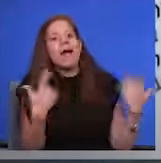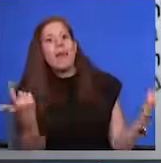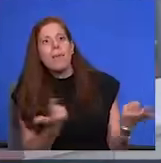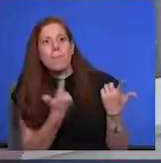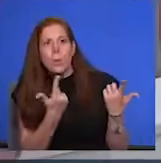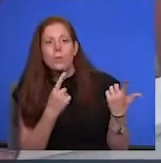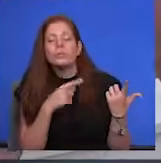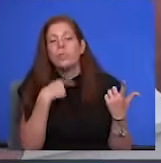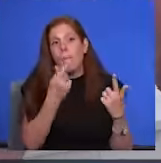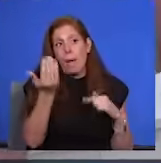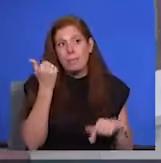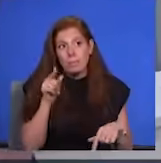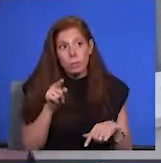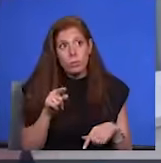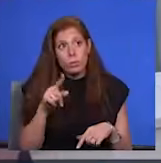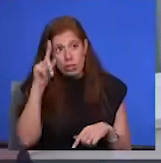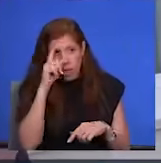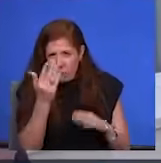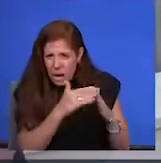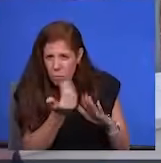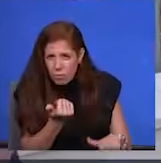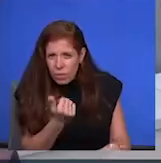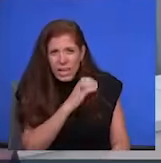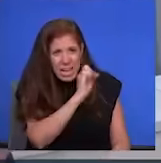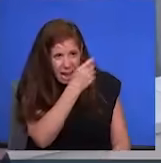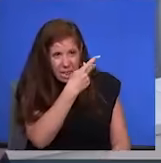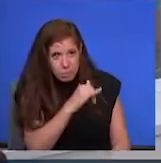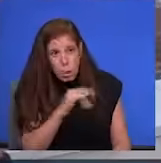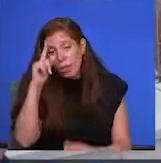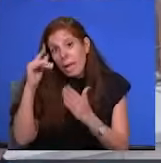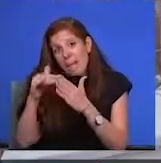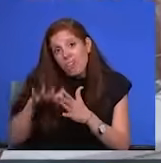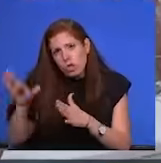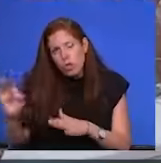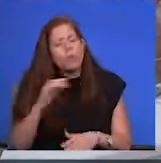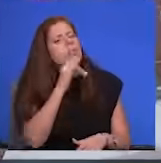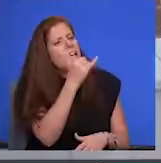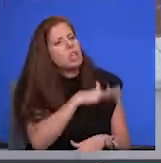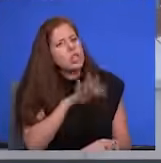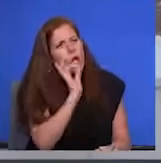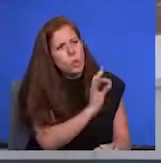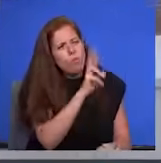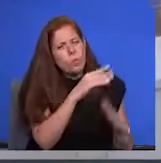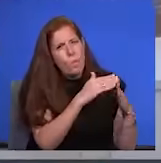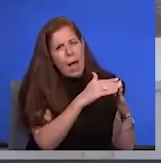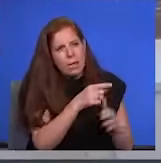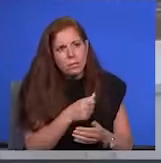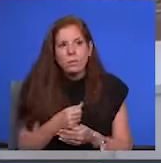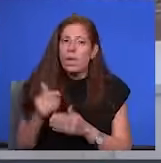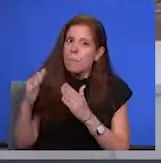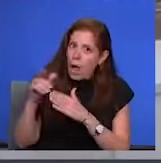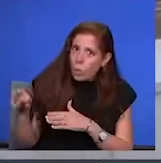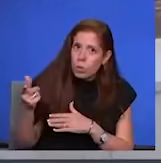בזמנו. אתה יודע מי גר פה לפני? כן, כספי. גר, לא יודע אם גר, כן, השטח שלו. כן, השטח שלו, וגם יש לו פה איזה בית. שהם גרו שם. איפה